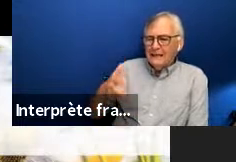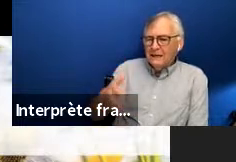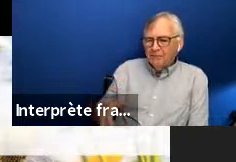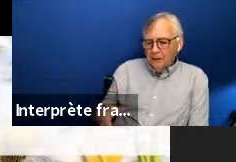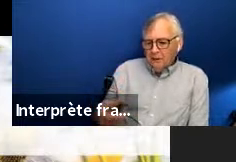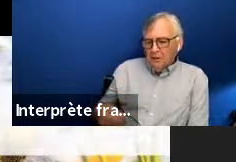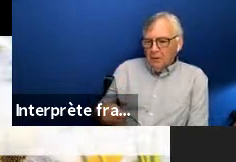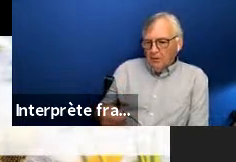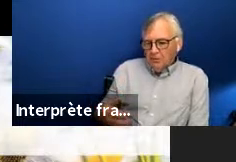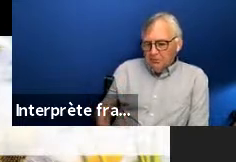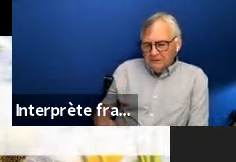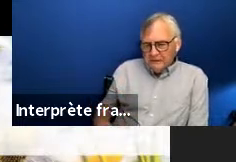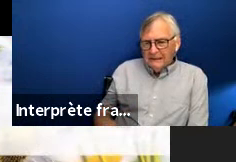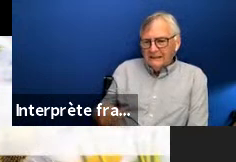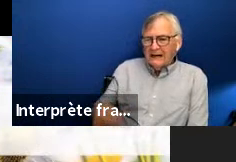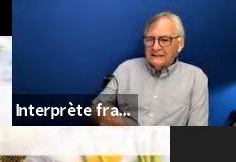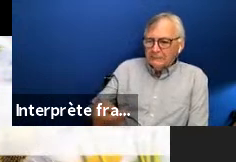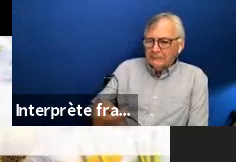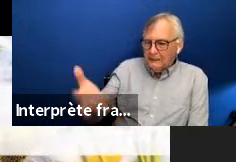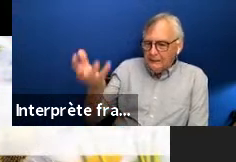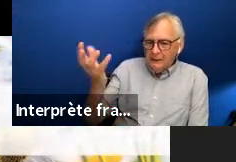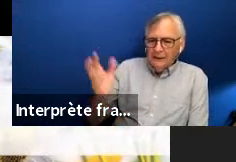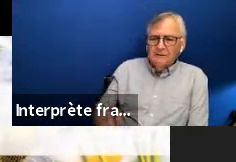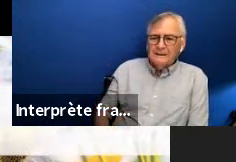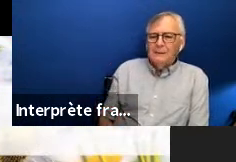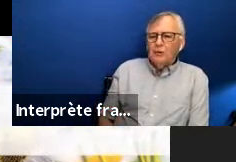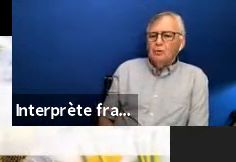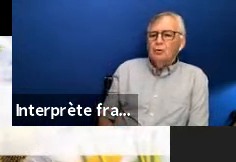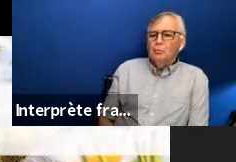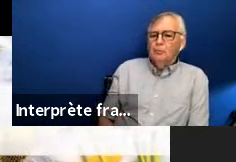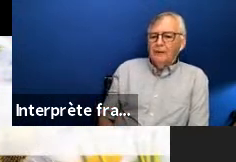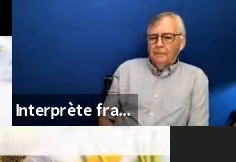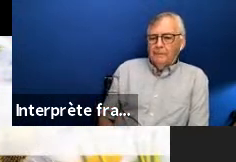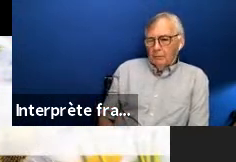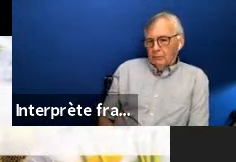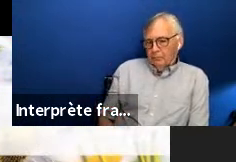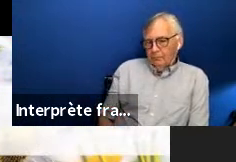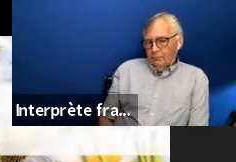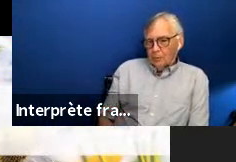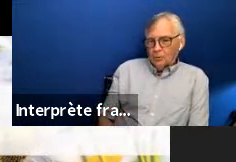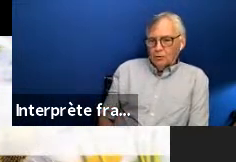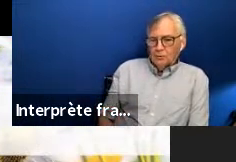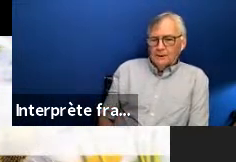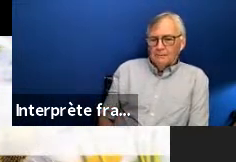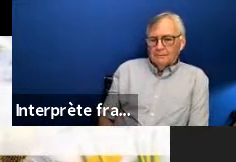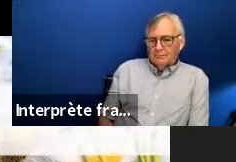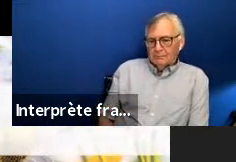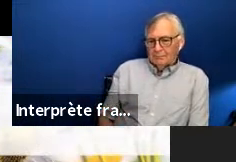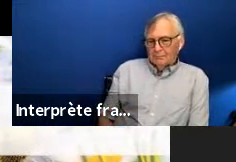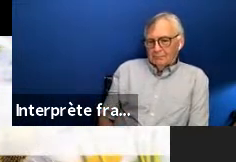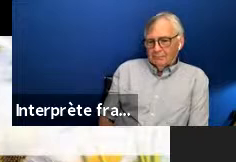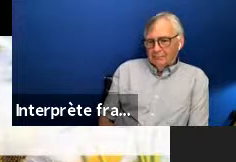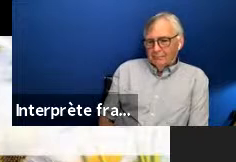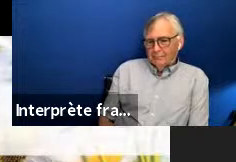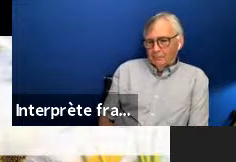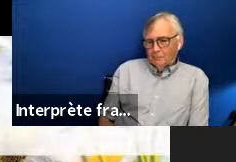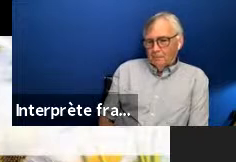avait été c'était transmis, effectivement, qu'un sourd ne pouvait pas conduire.